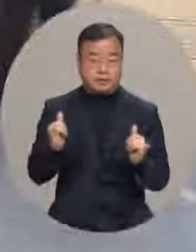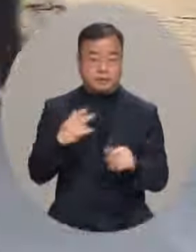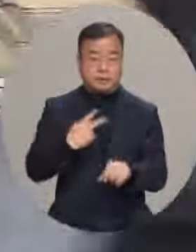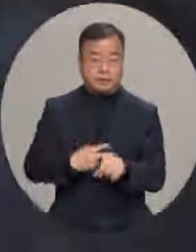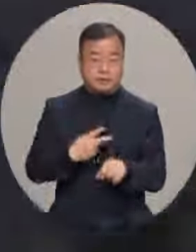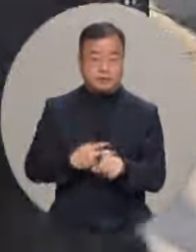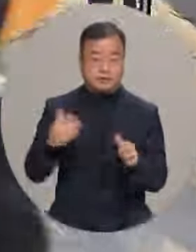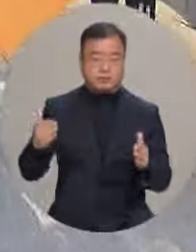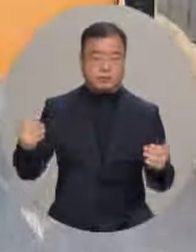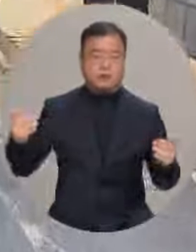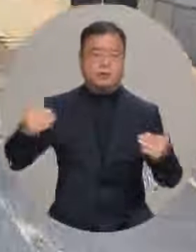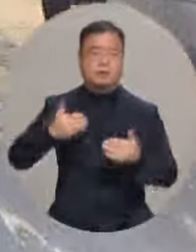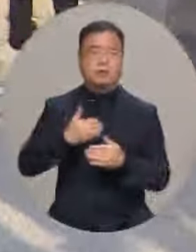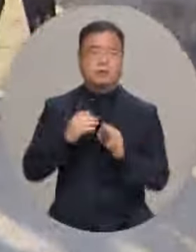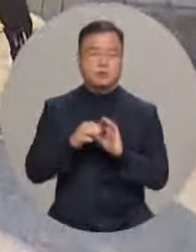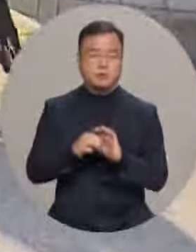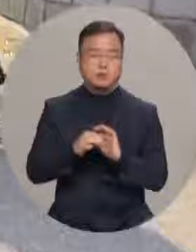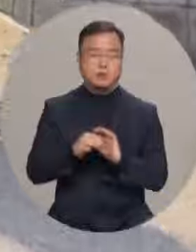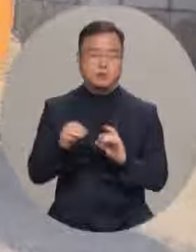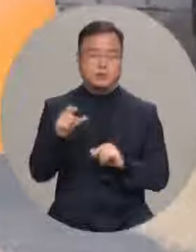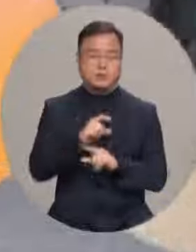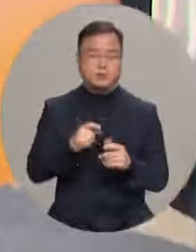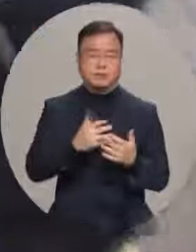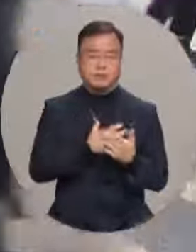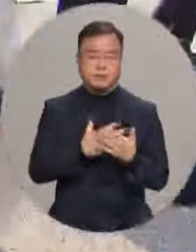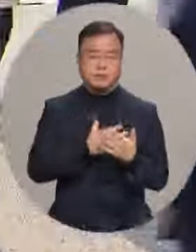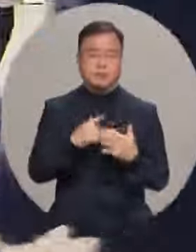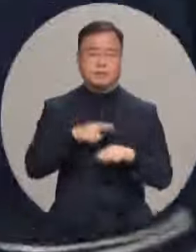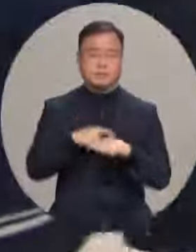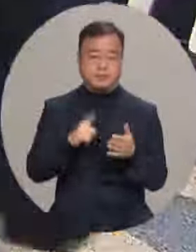뜨거운 포옹을 나누며 떨리는 마음을 진정해